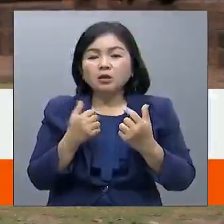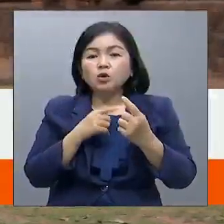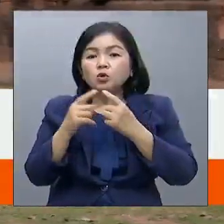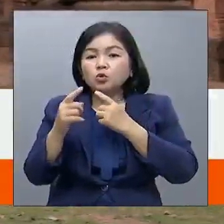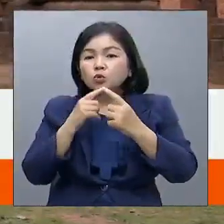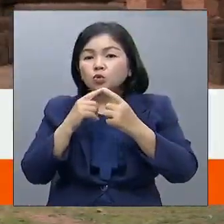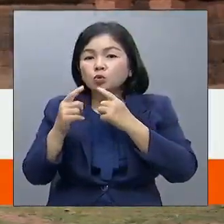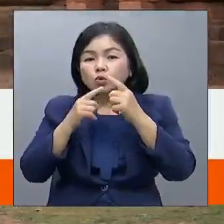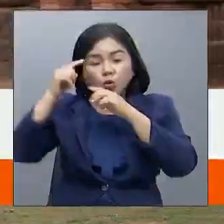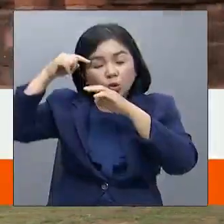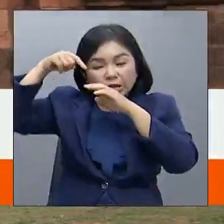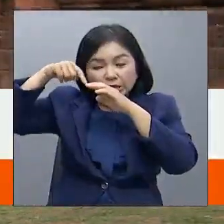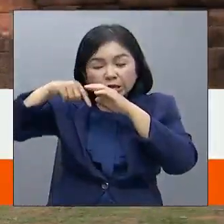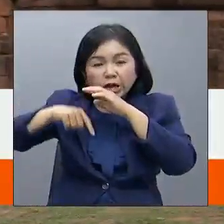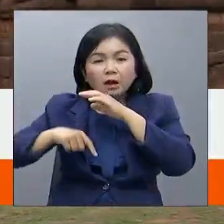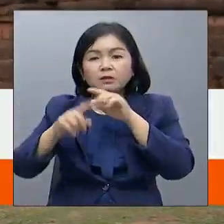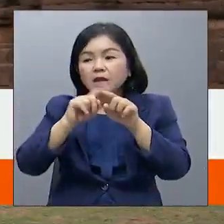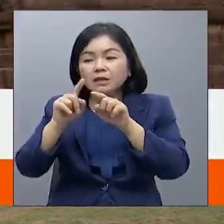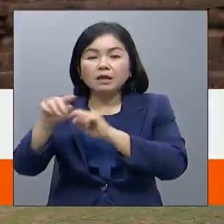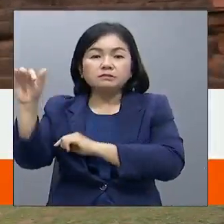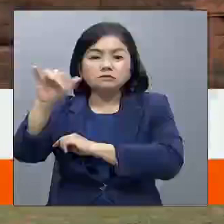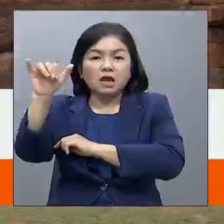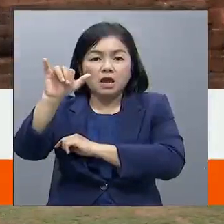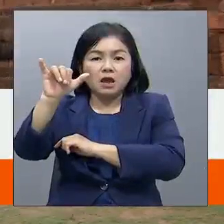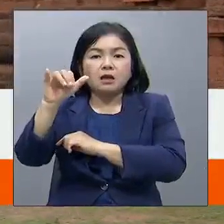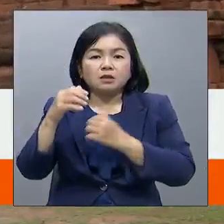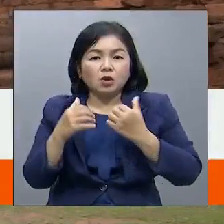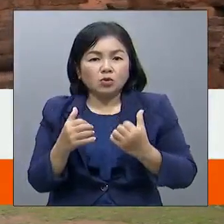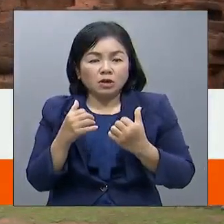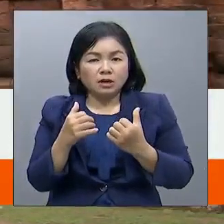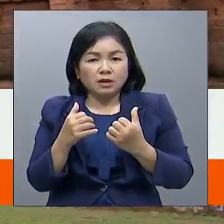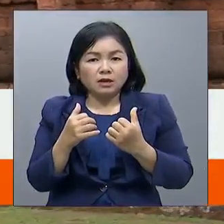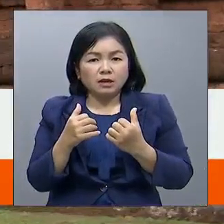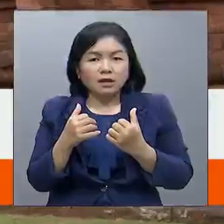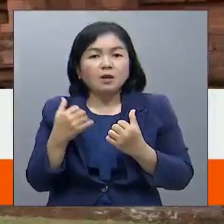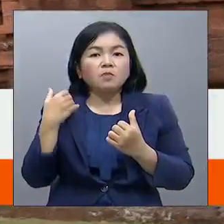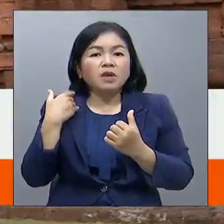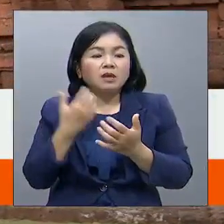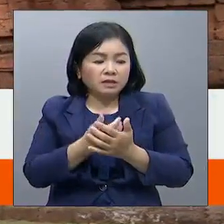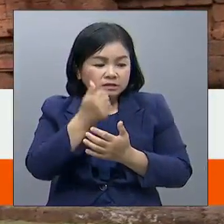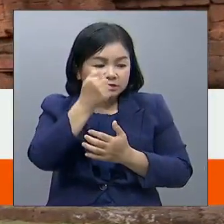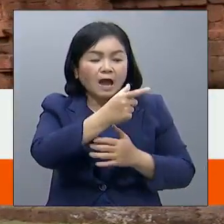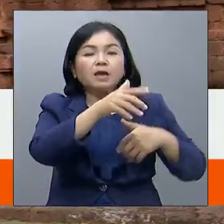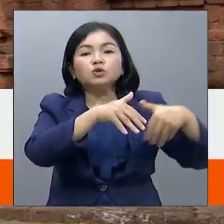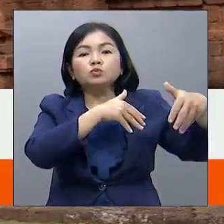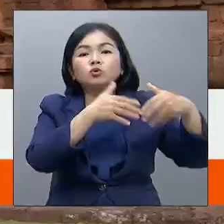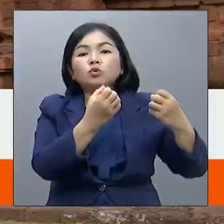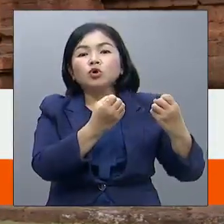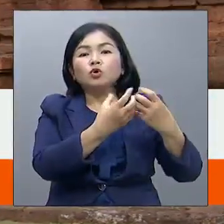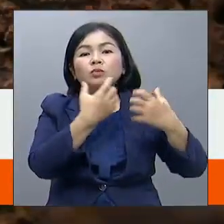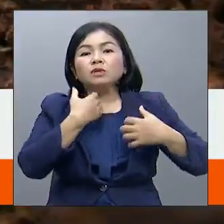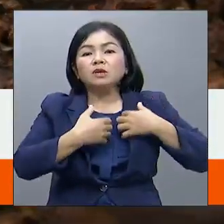ได้ลงลึกไปในรายละเอียดแต่เอาเป็นว่าหลักการก็คือจะมีการชดเชยเพื่อไม่ให้ชาวบ้านเดือดร้อน